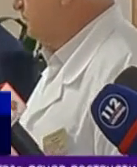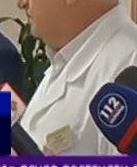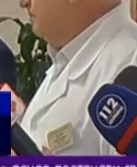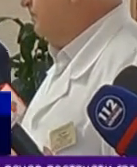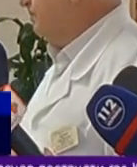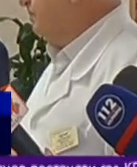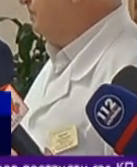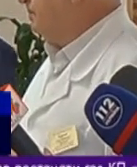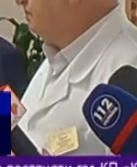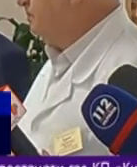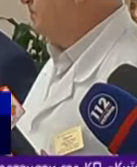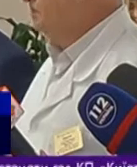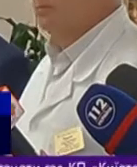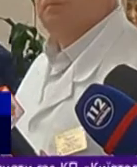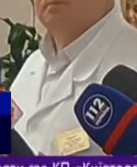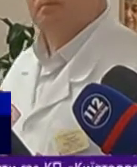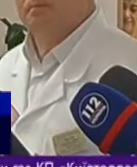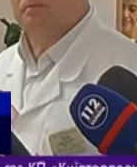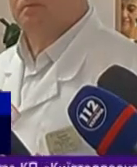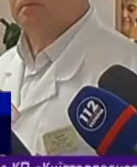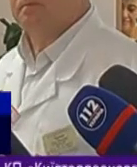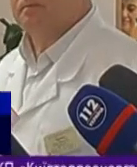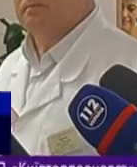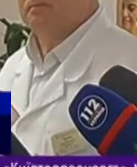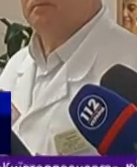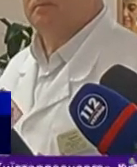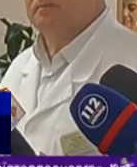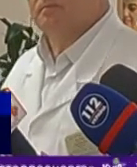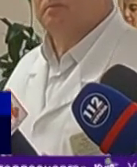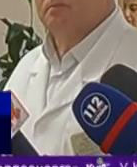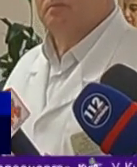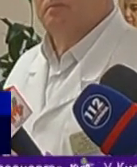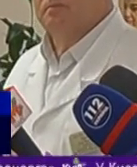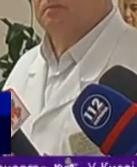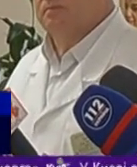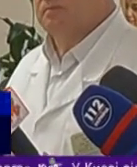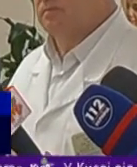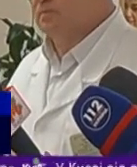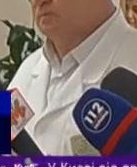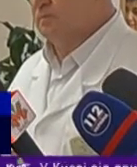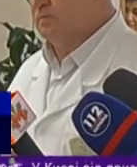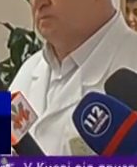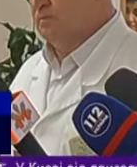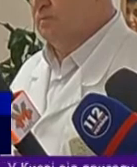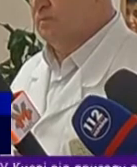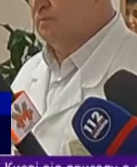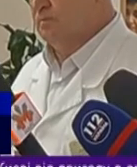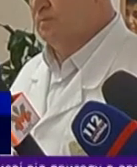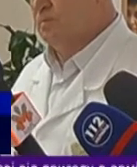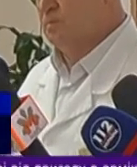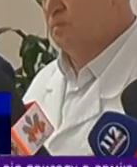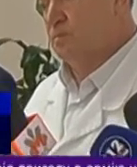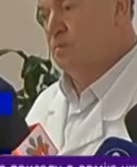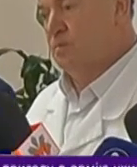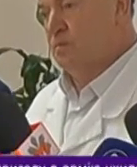мільйонів гривень. Це і ремонт, і обладнання, тобто це дуже коштовні речі, і